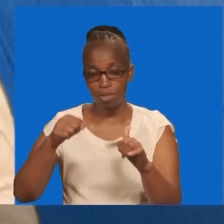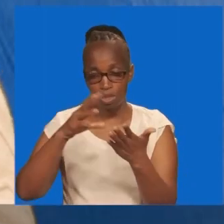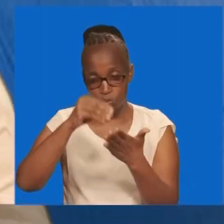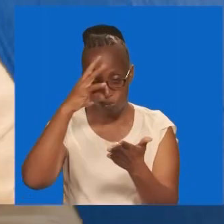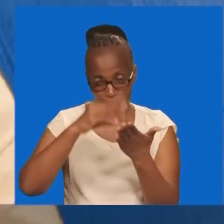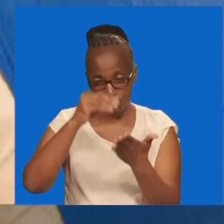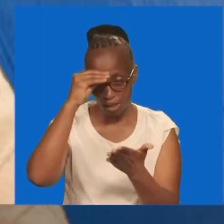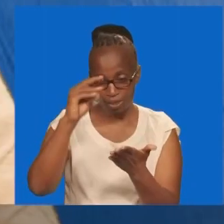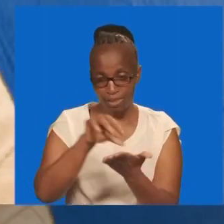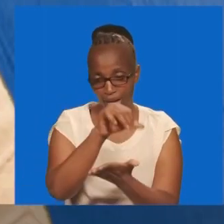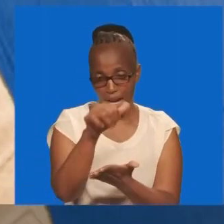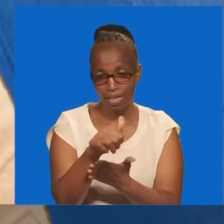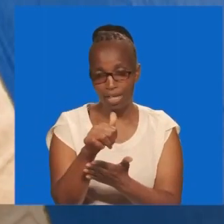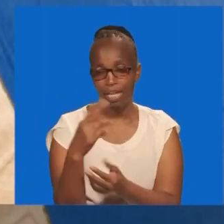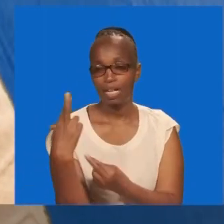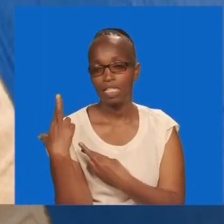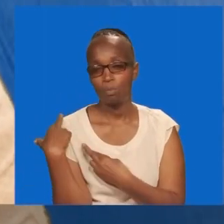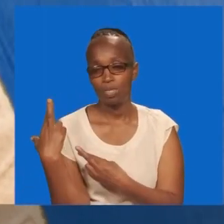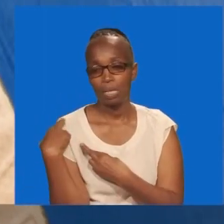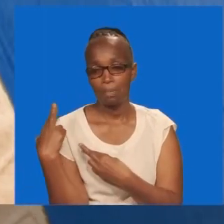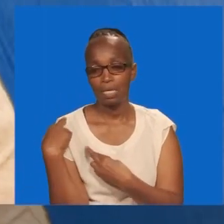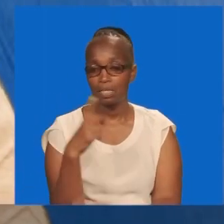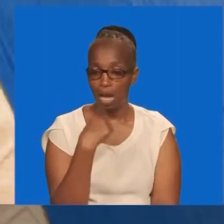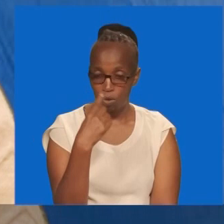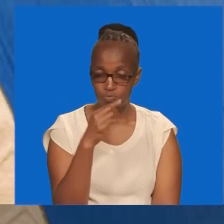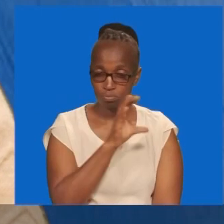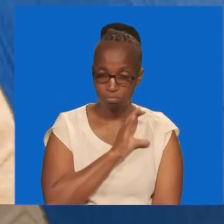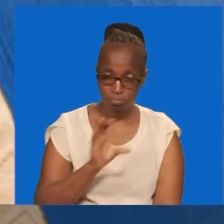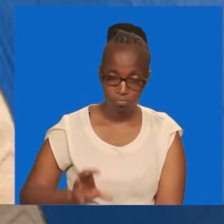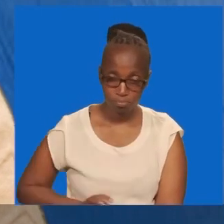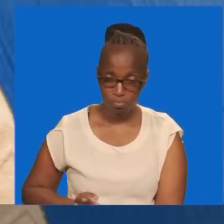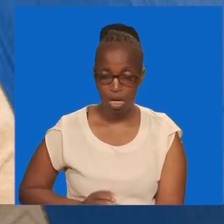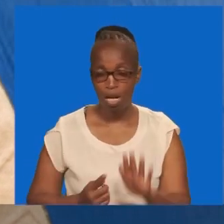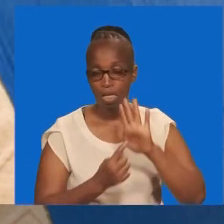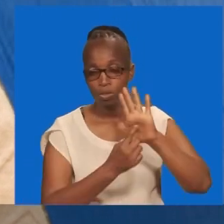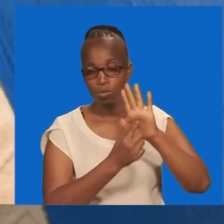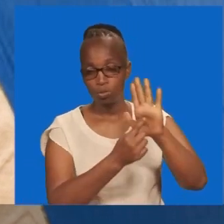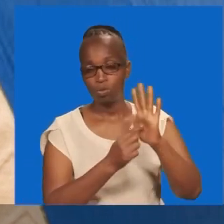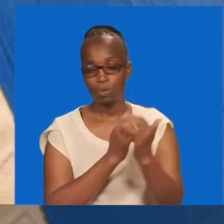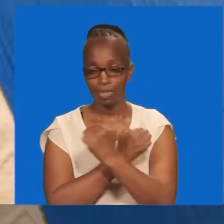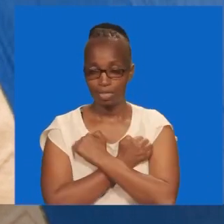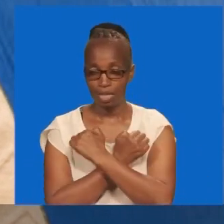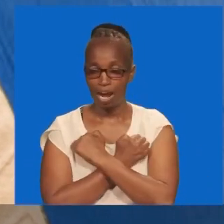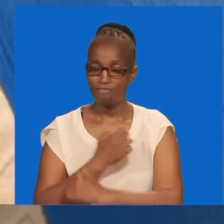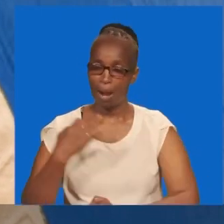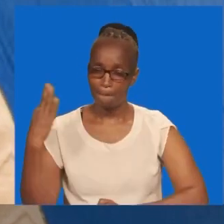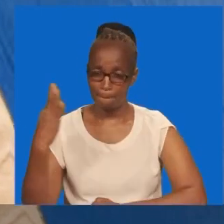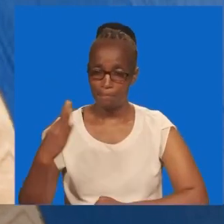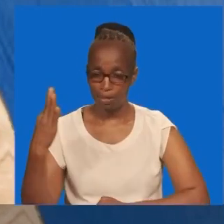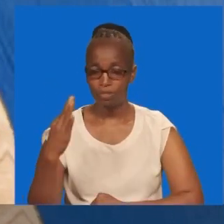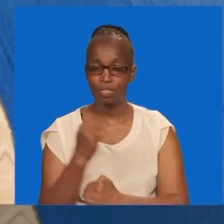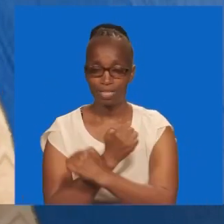Leo tumeweza na kufundishwa jukumu lingine letu kama Wakristo, kuonyeshana